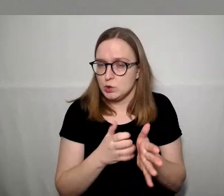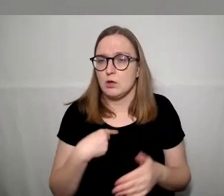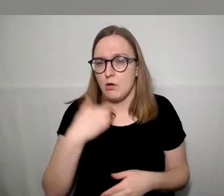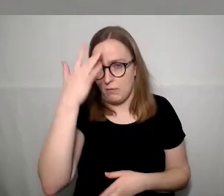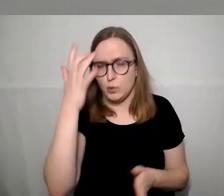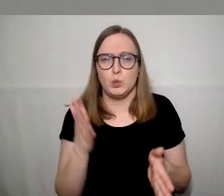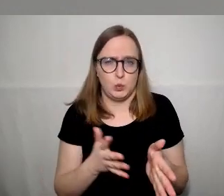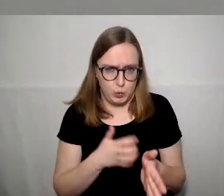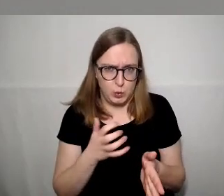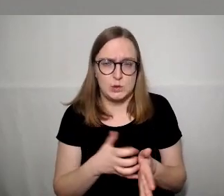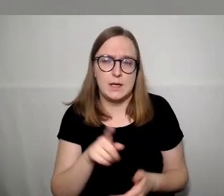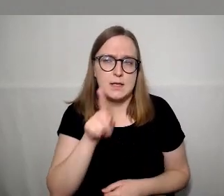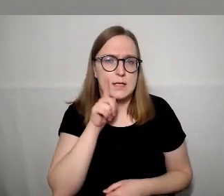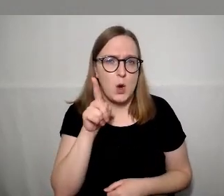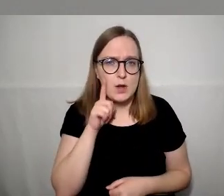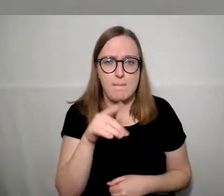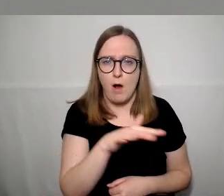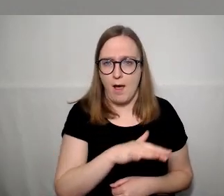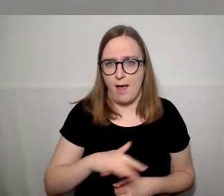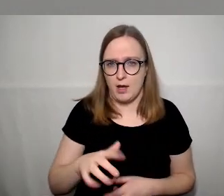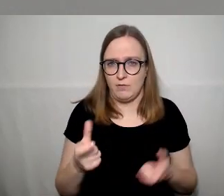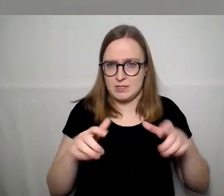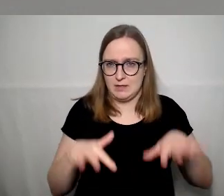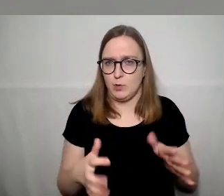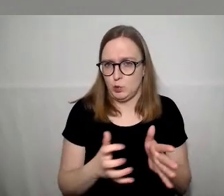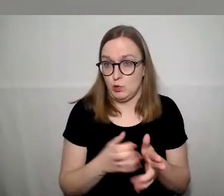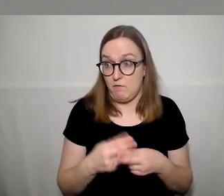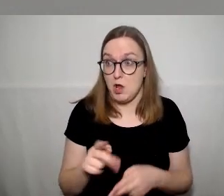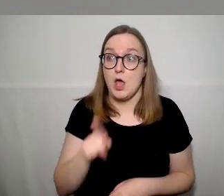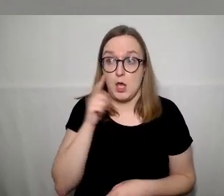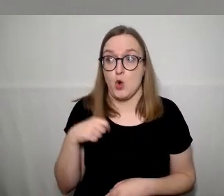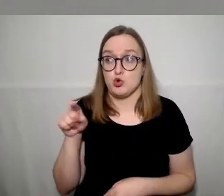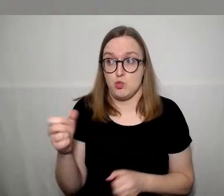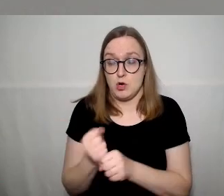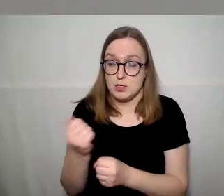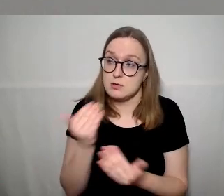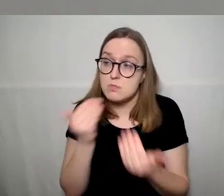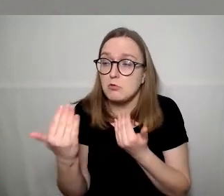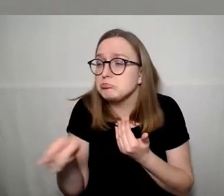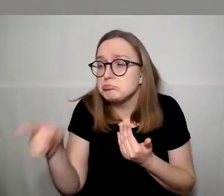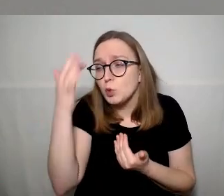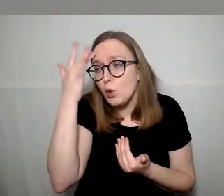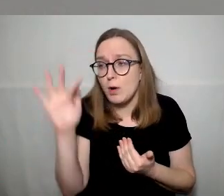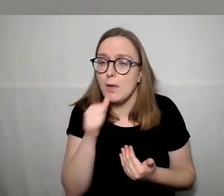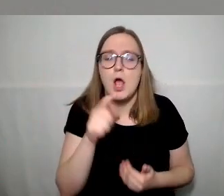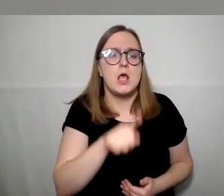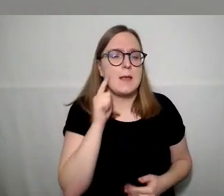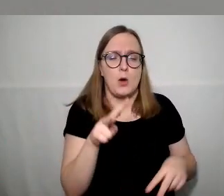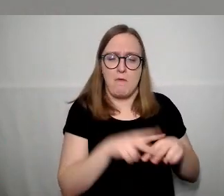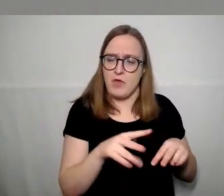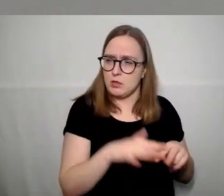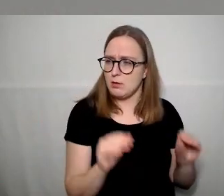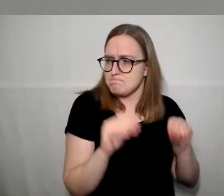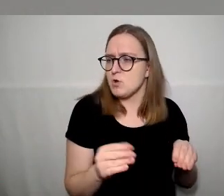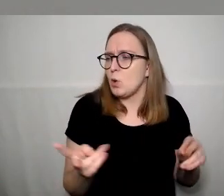trūksta jaunimo erdvių savivaldybei, tai vat, būtent su jaunimu jau galima būtų kalbėti apie jaunimo erdvių įkūrimą. Taip pat, manau,